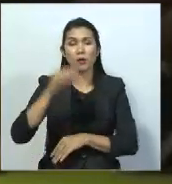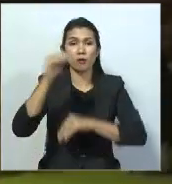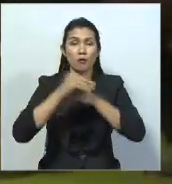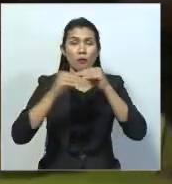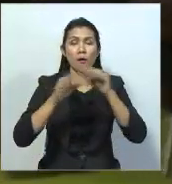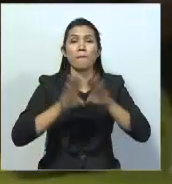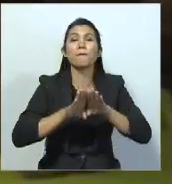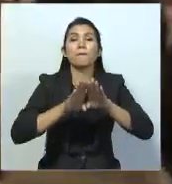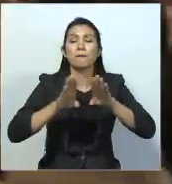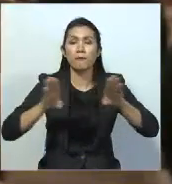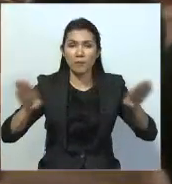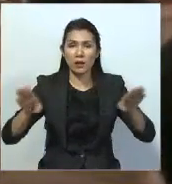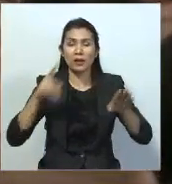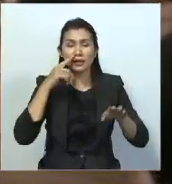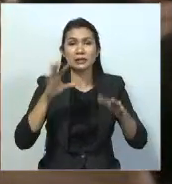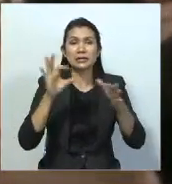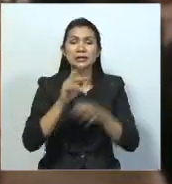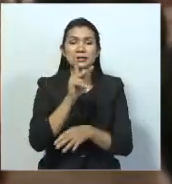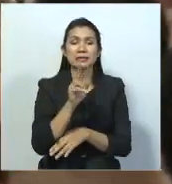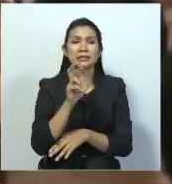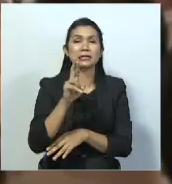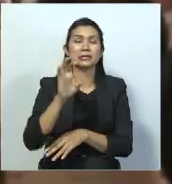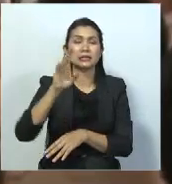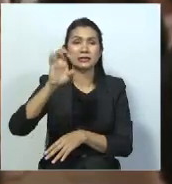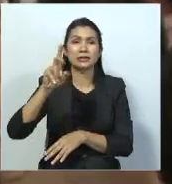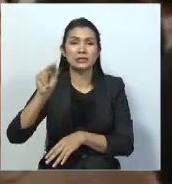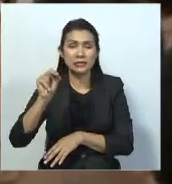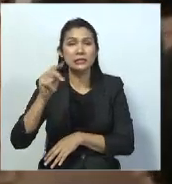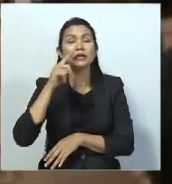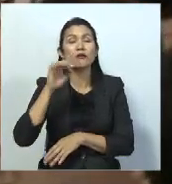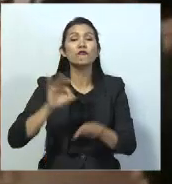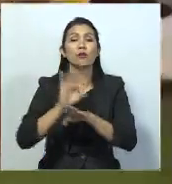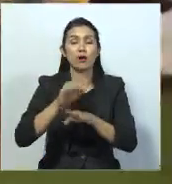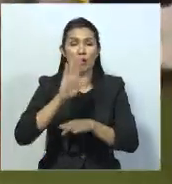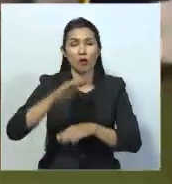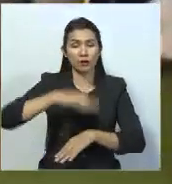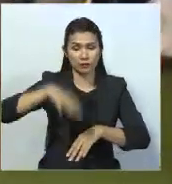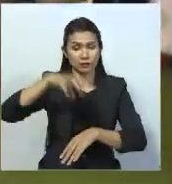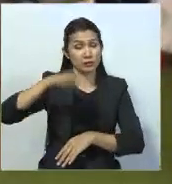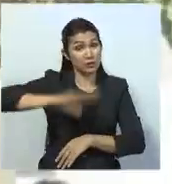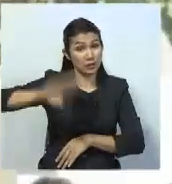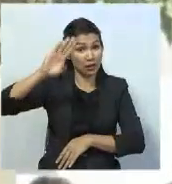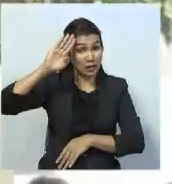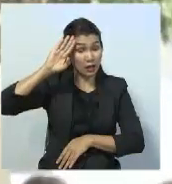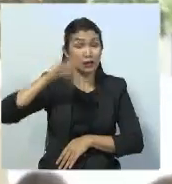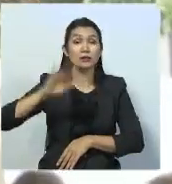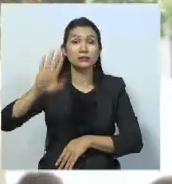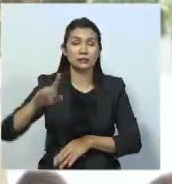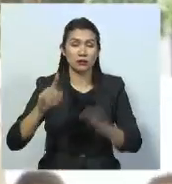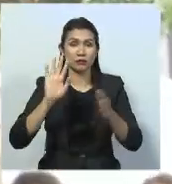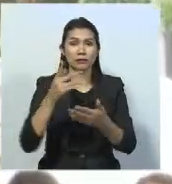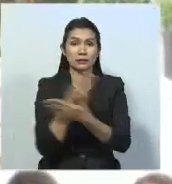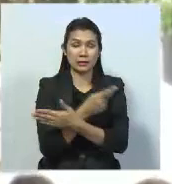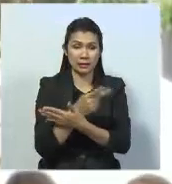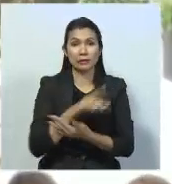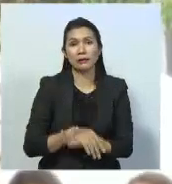การ Green Army Green Farmer เพื่อประเทศชาติและประชาชนณมณฑลทหารบกที่17จังหวัดกาญจนบุรีซึ่งโครงการดังกล่